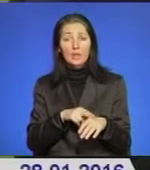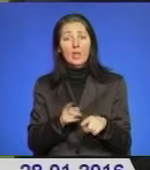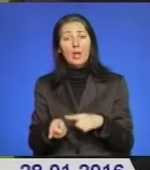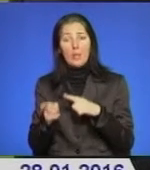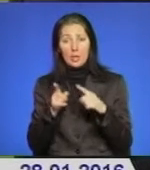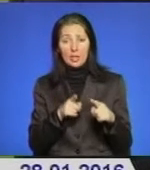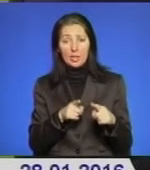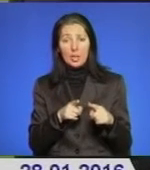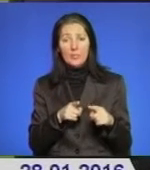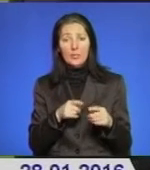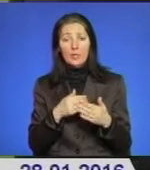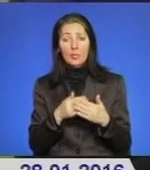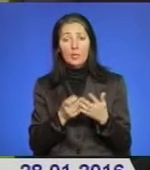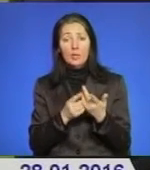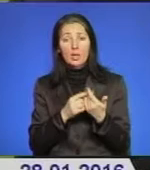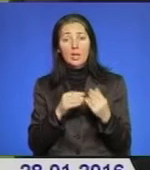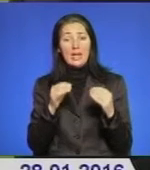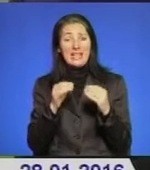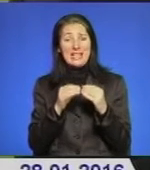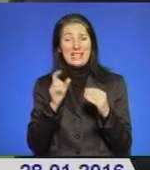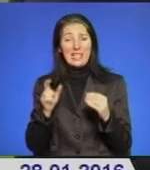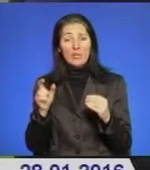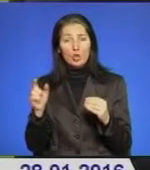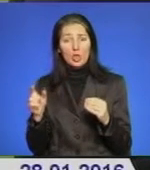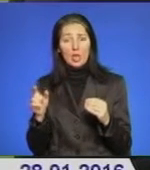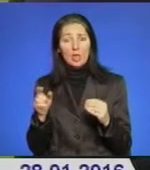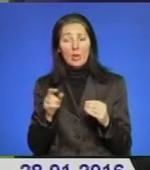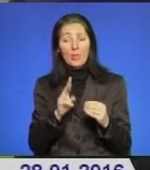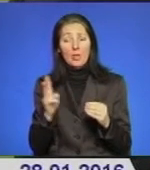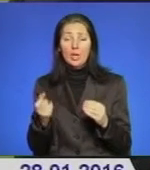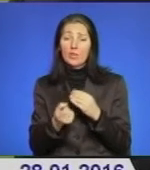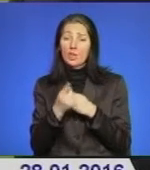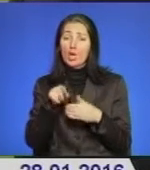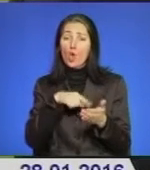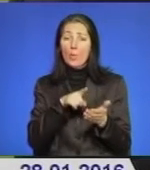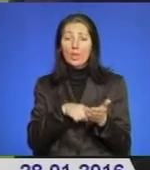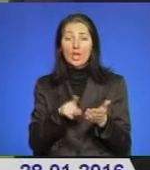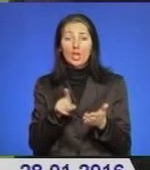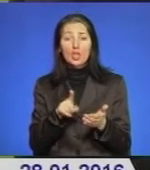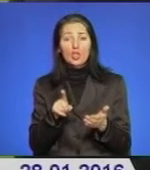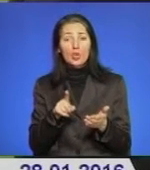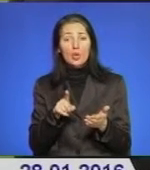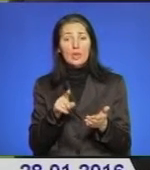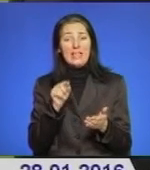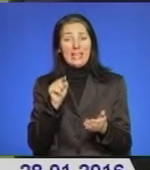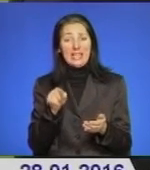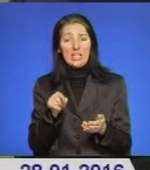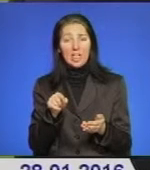перейшли. Буквально декілька десятків людей, по яких виникали питання щодо їх